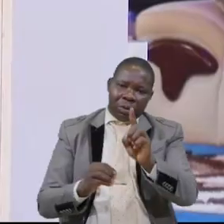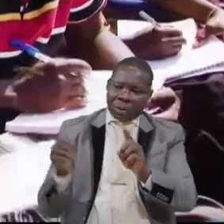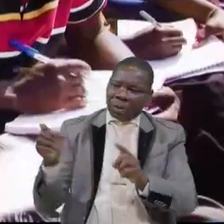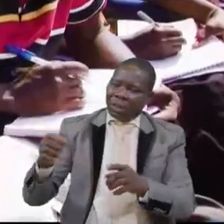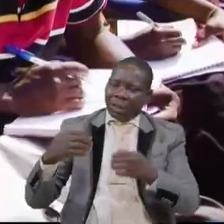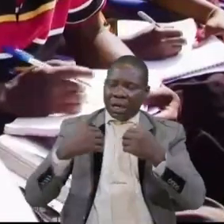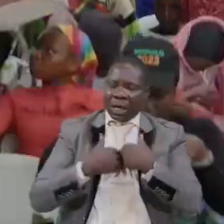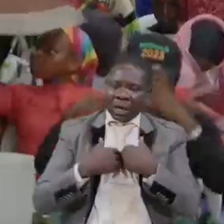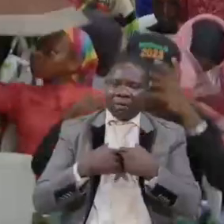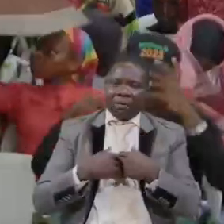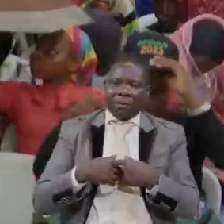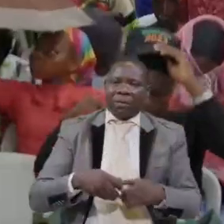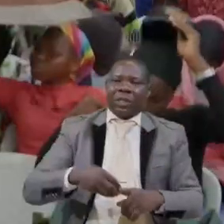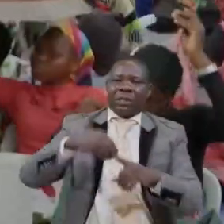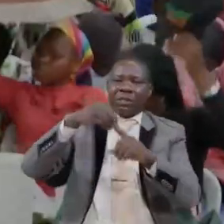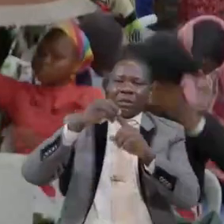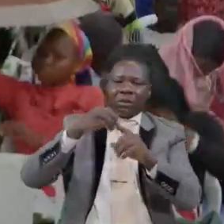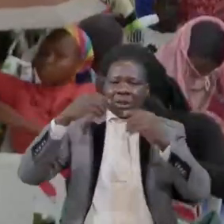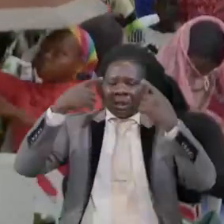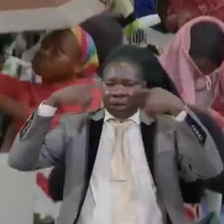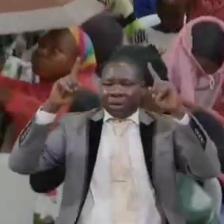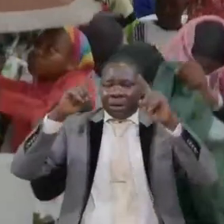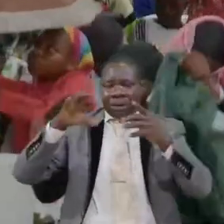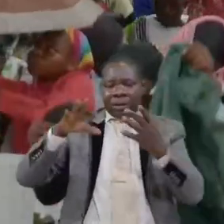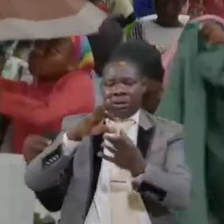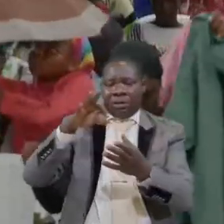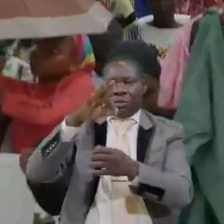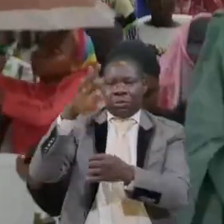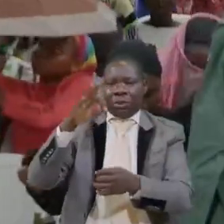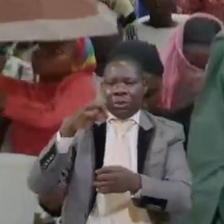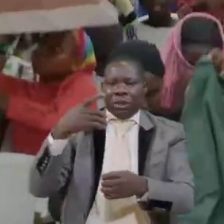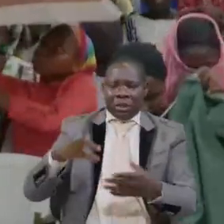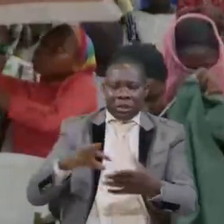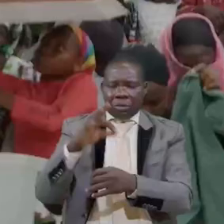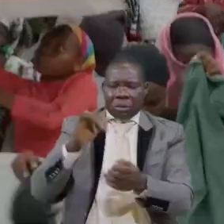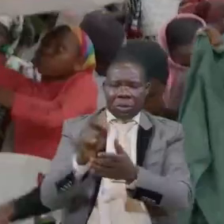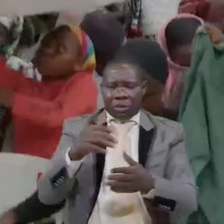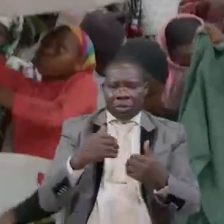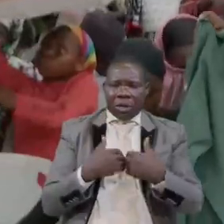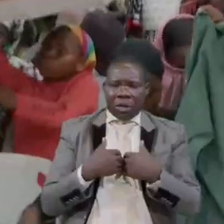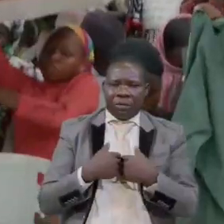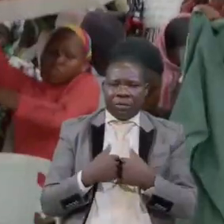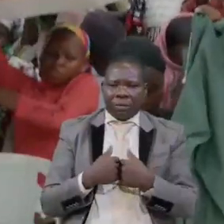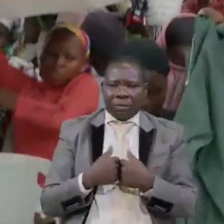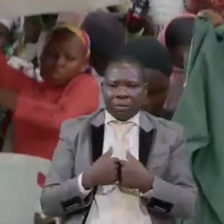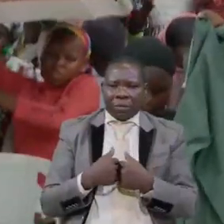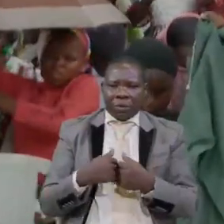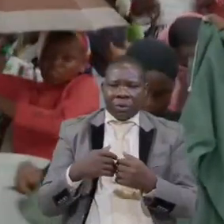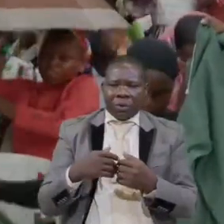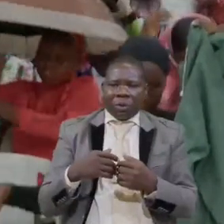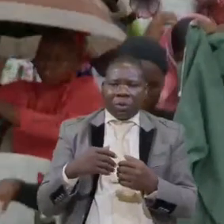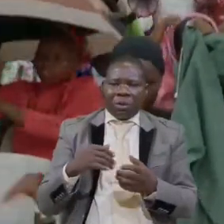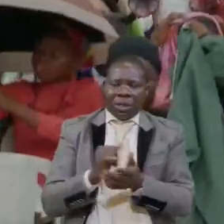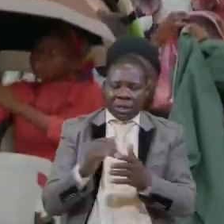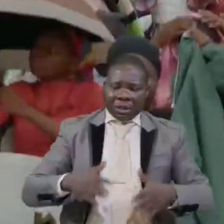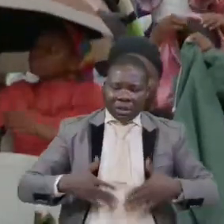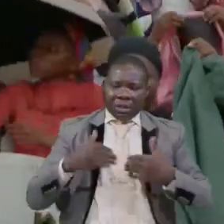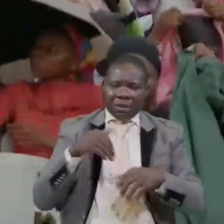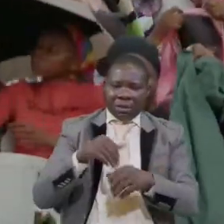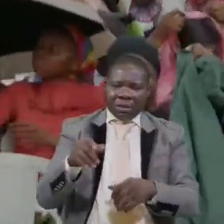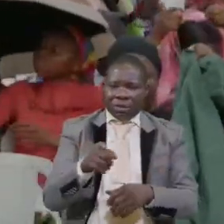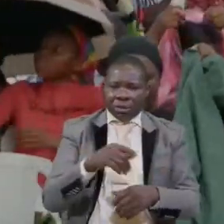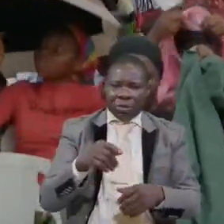il avait un esprit excellent, l'esprit que tu as. Quand le Saint-Esprit vient vivre au-dedans de toi et il